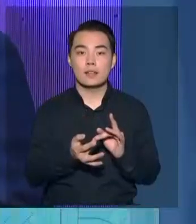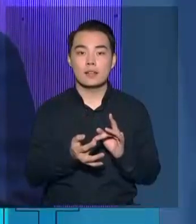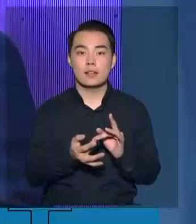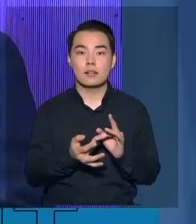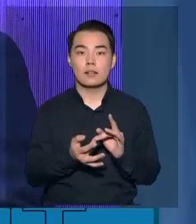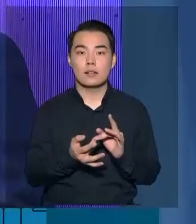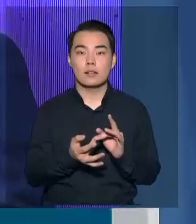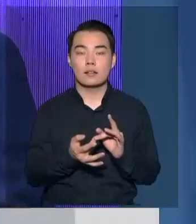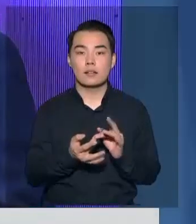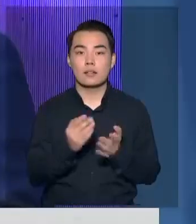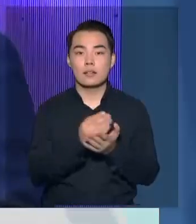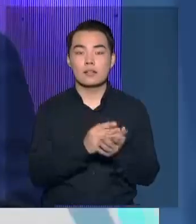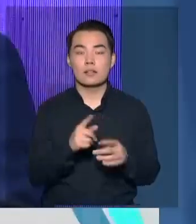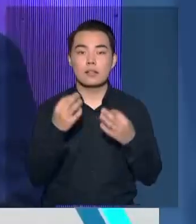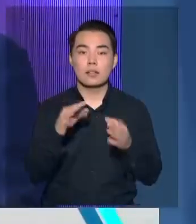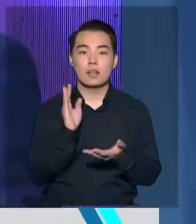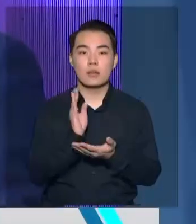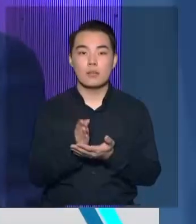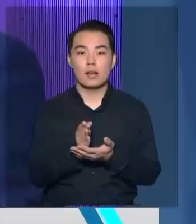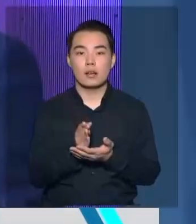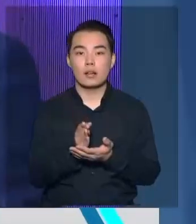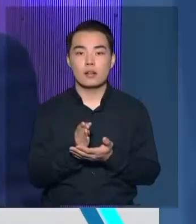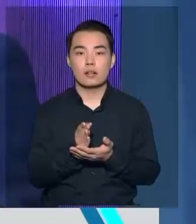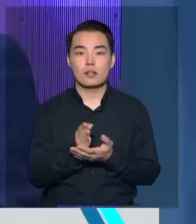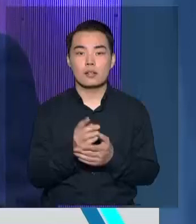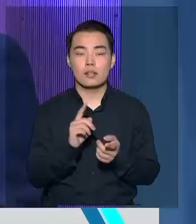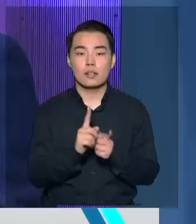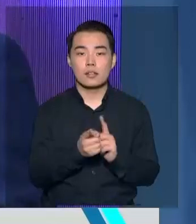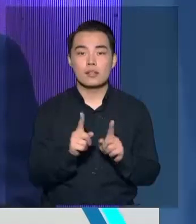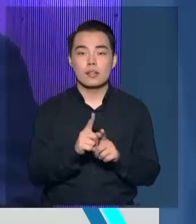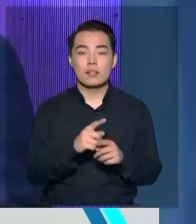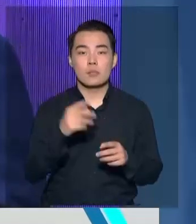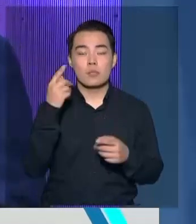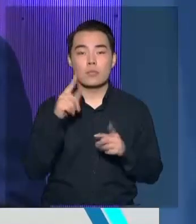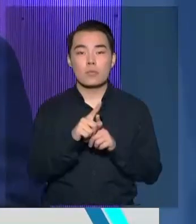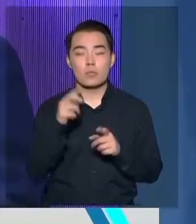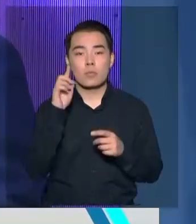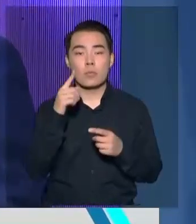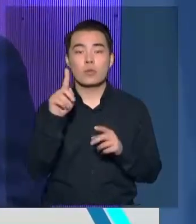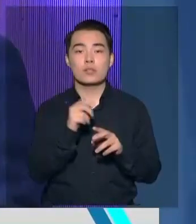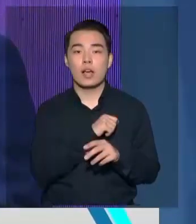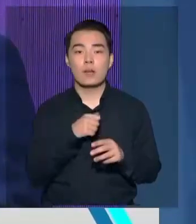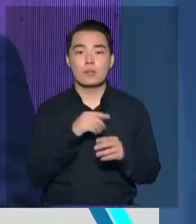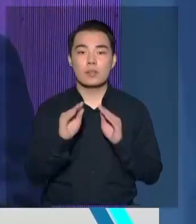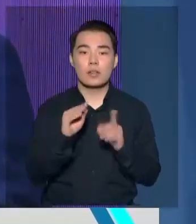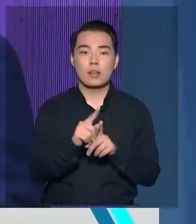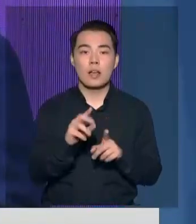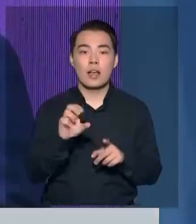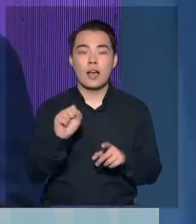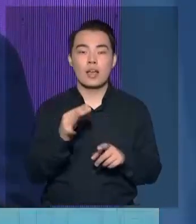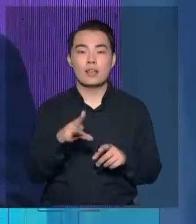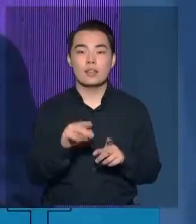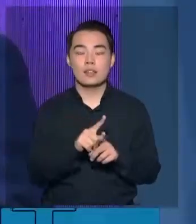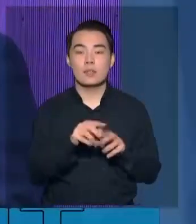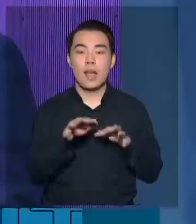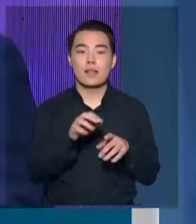ашып жұмғанша өзгеру үстінде. Бүгінгі форум заман талабына сай қарқынды дамып, келе жатқан IT сала